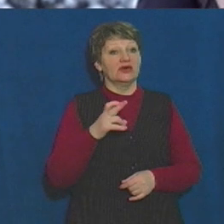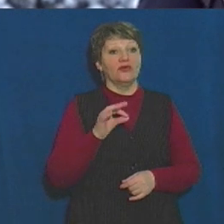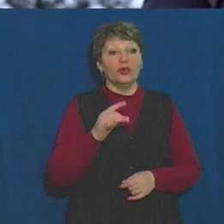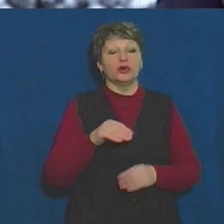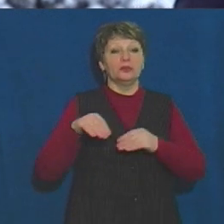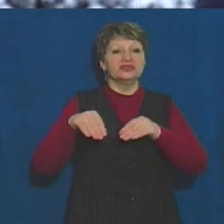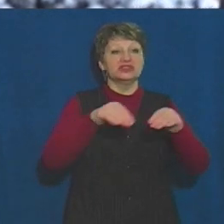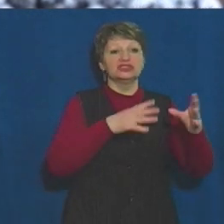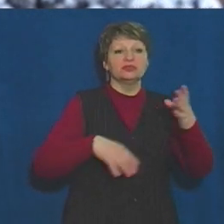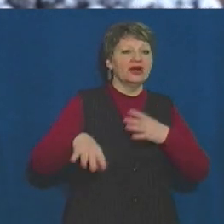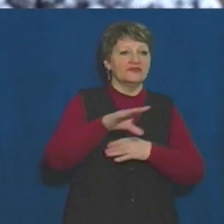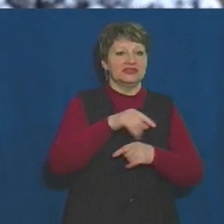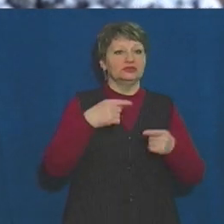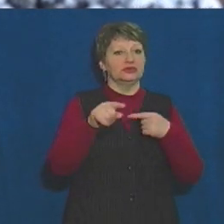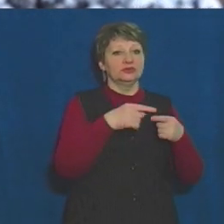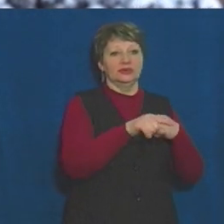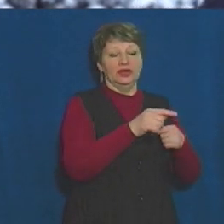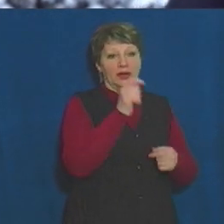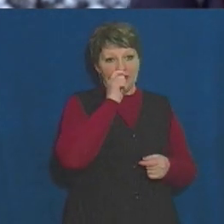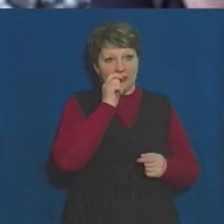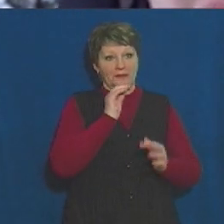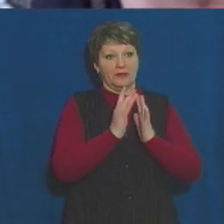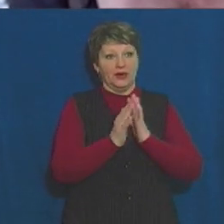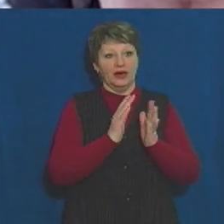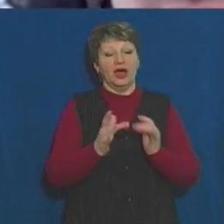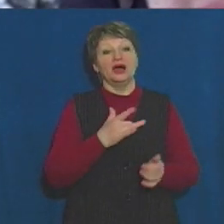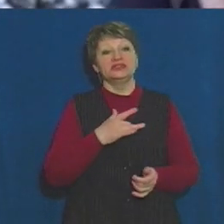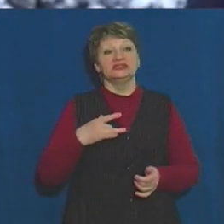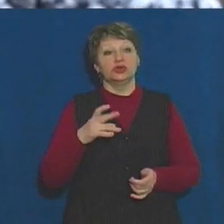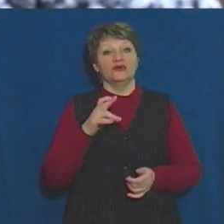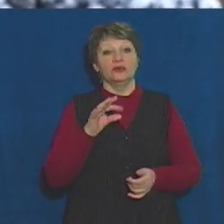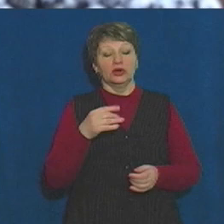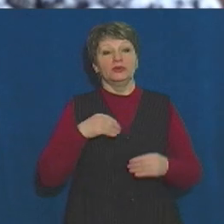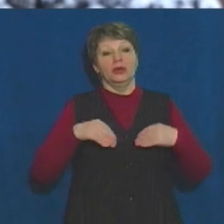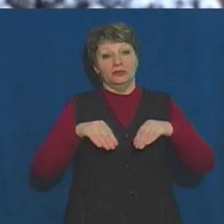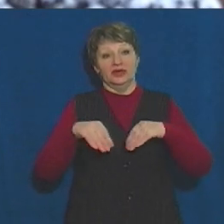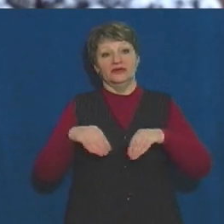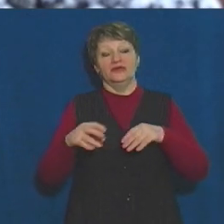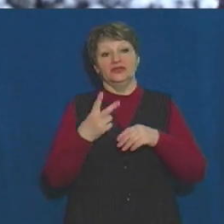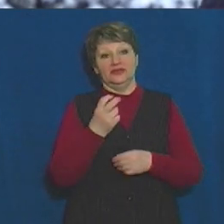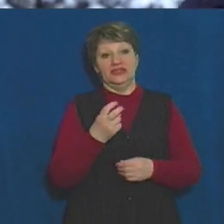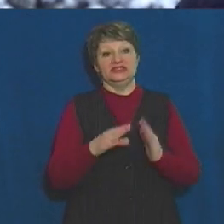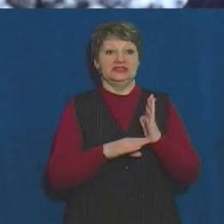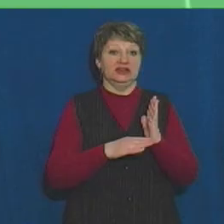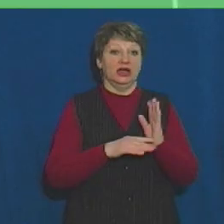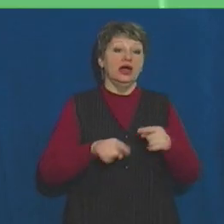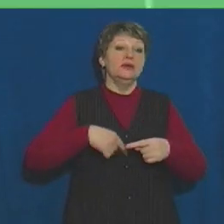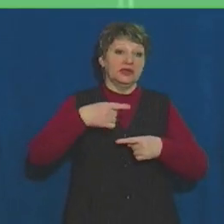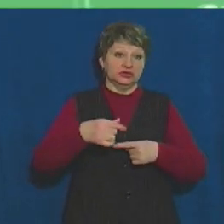паркам, але в Сосновому Бору близько 200 дерев. Ми висадили у 2018 році. Ну і наступного року теж